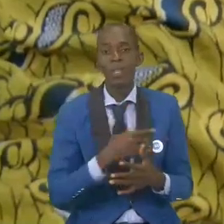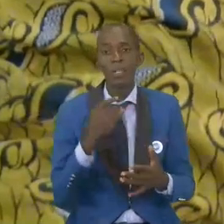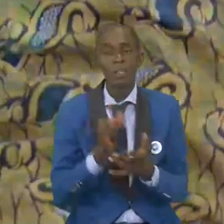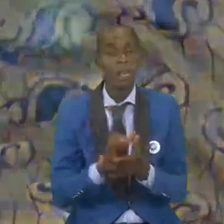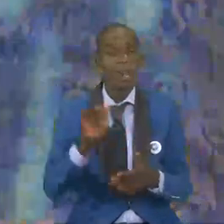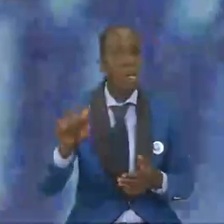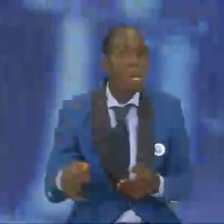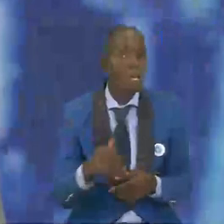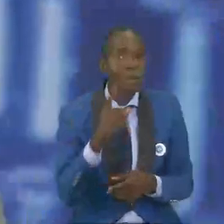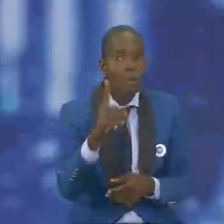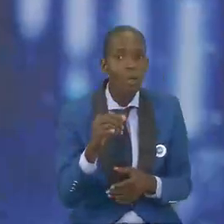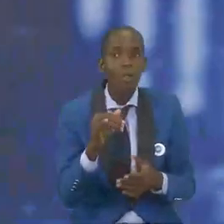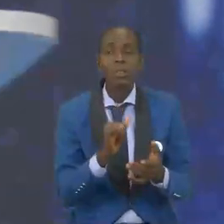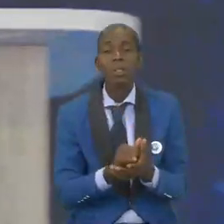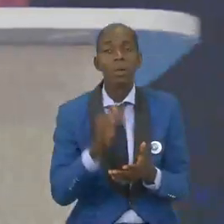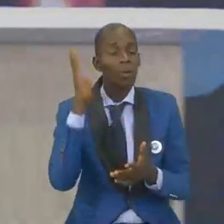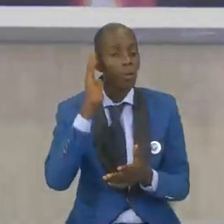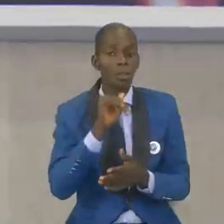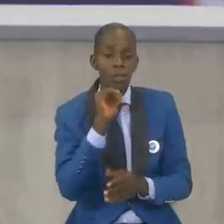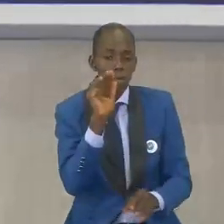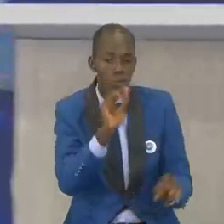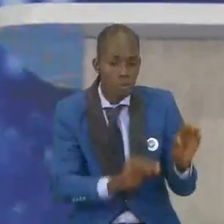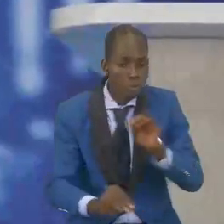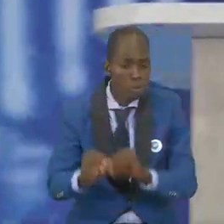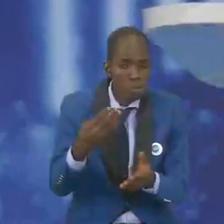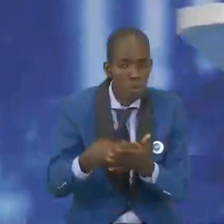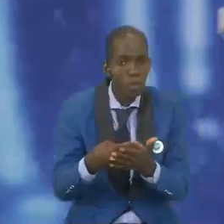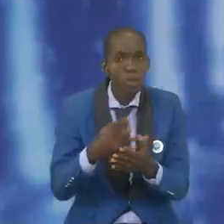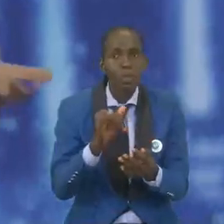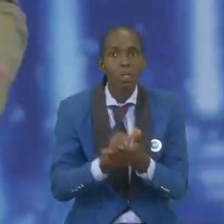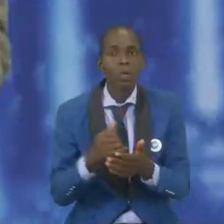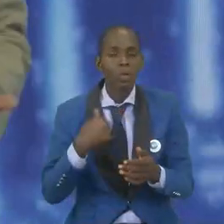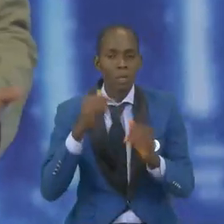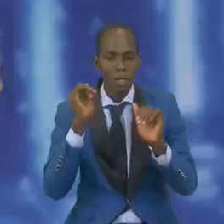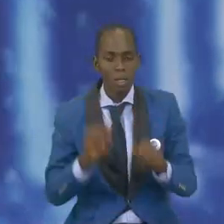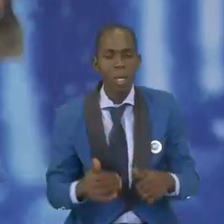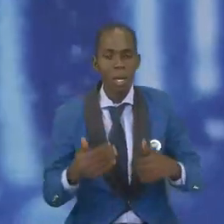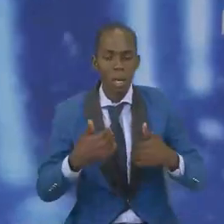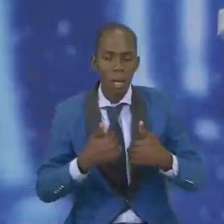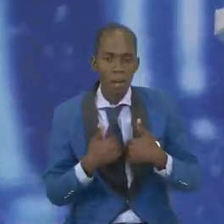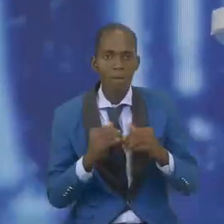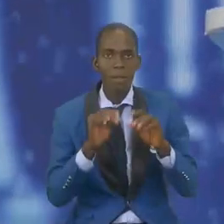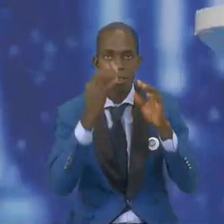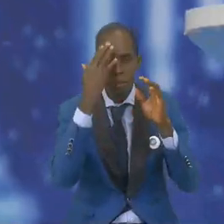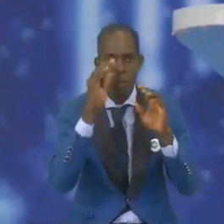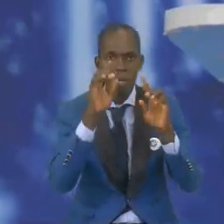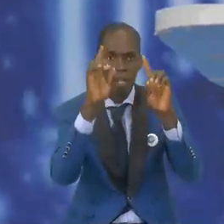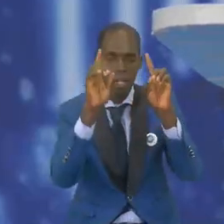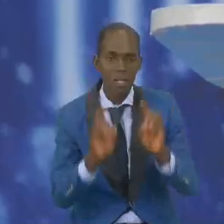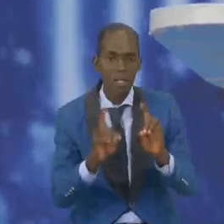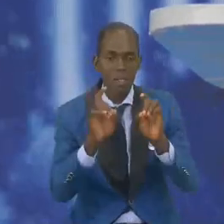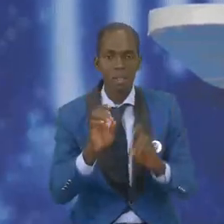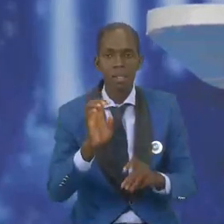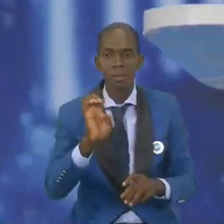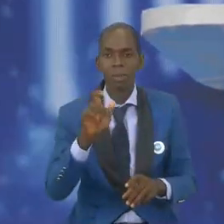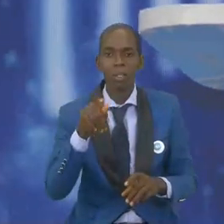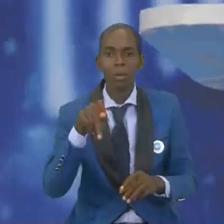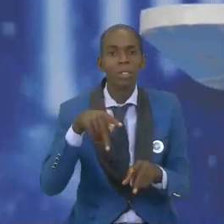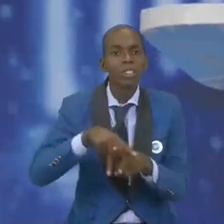remporter le combat. Ils disent ah, que quiconque ne contribue pas de l'argent afin que nous